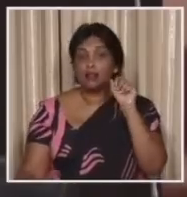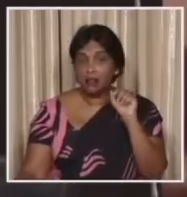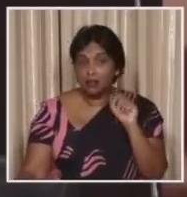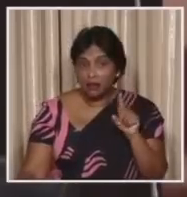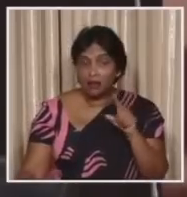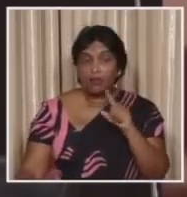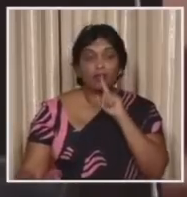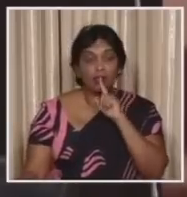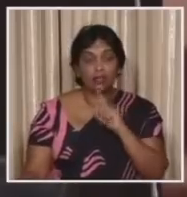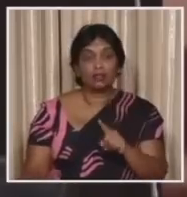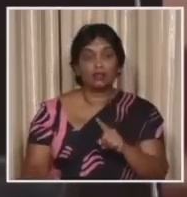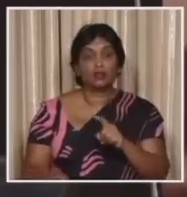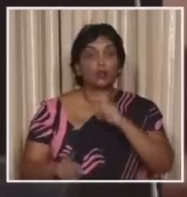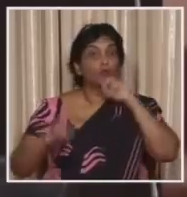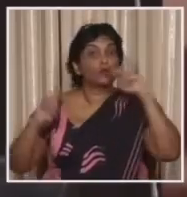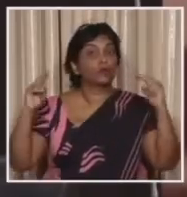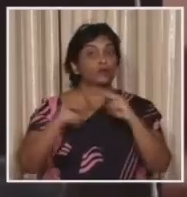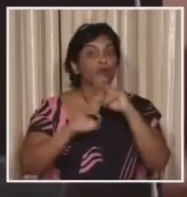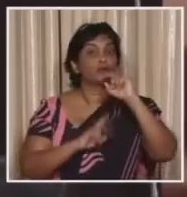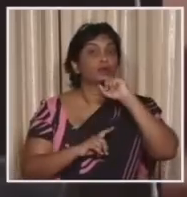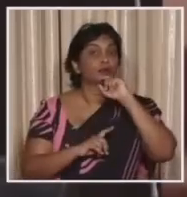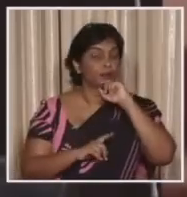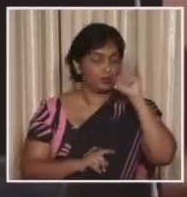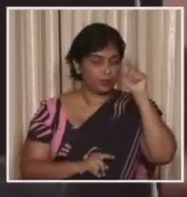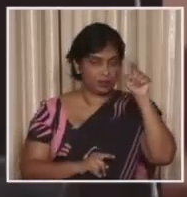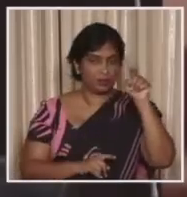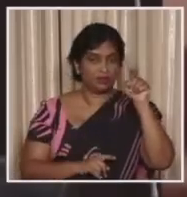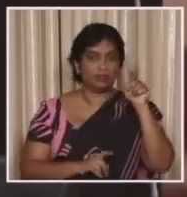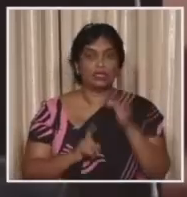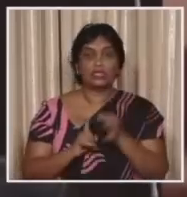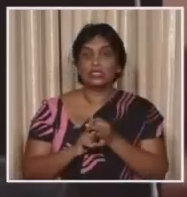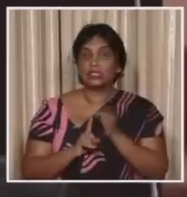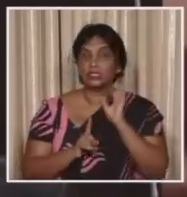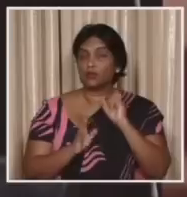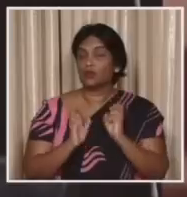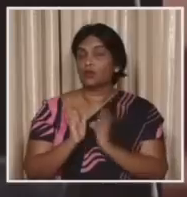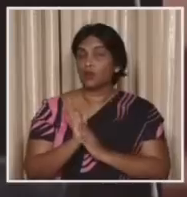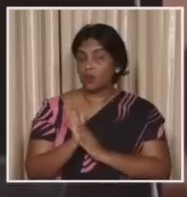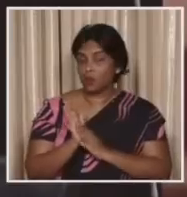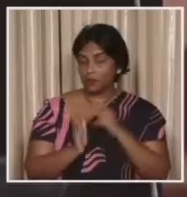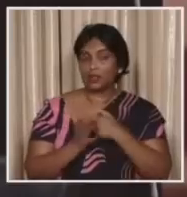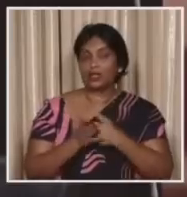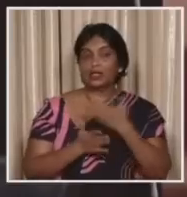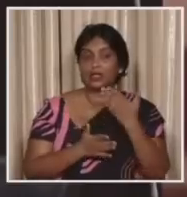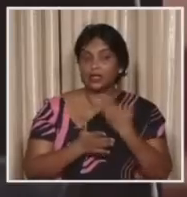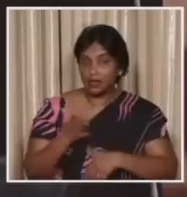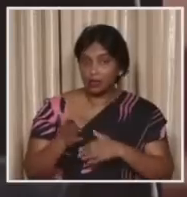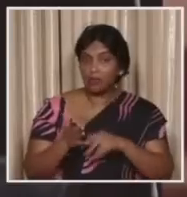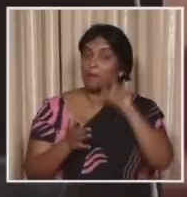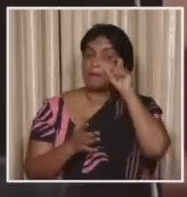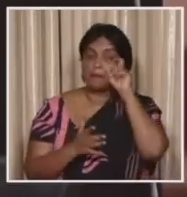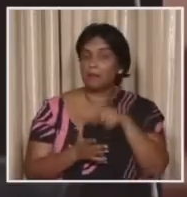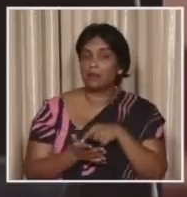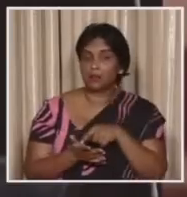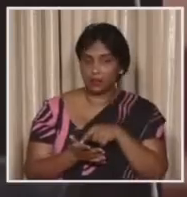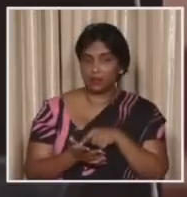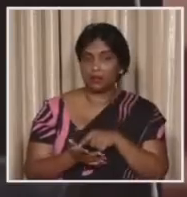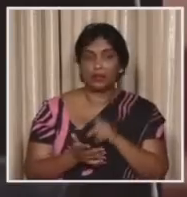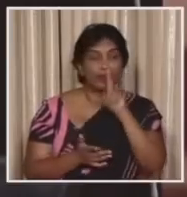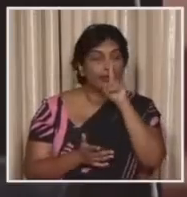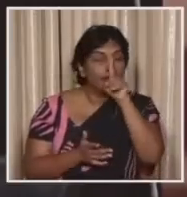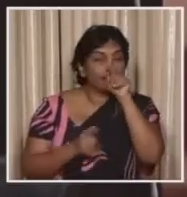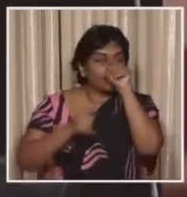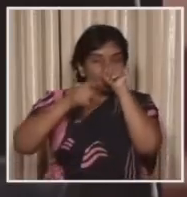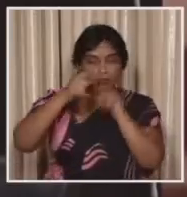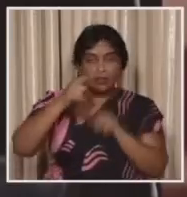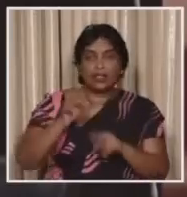නම ඇවිල්ලා තියෙන්නේ සුප්‍රීම උසාවිය නඩුවේ ඒදී ජනාධිපති කොමිෂන් සභාව වාර්තාව අරගෙන බලනද එක